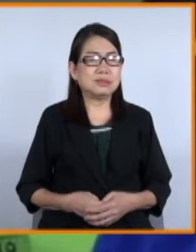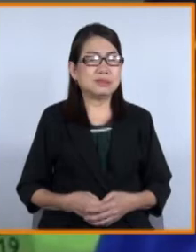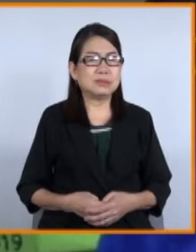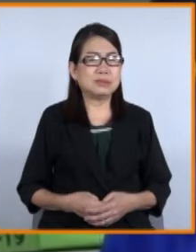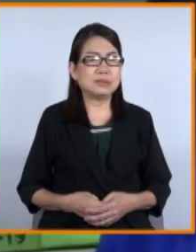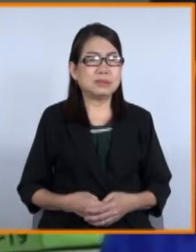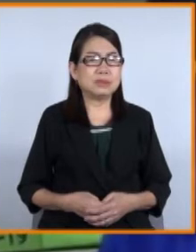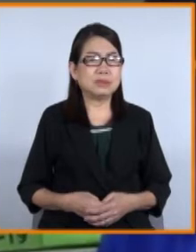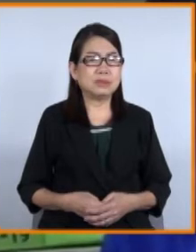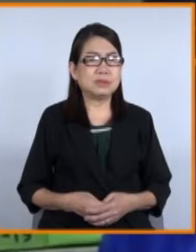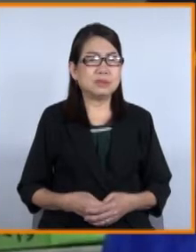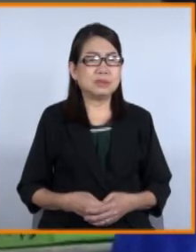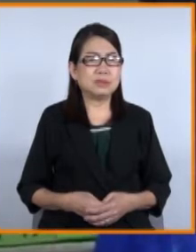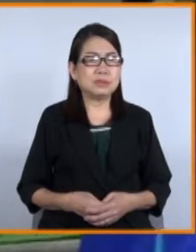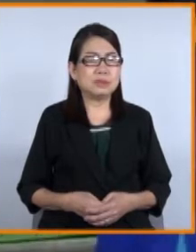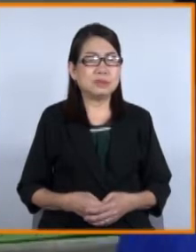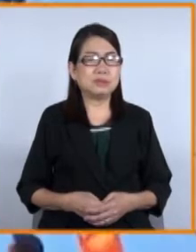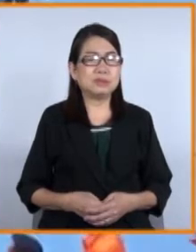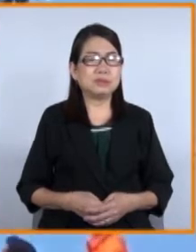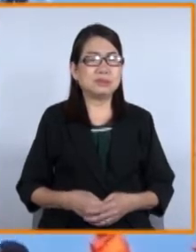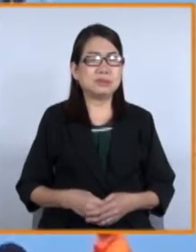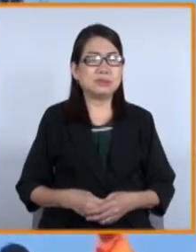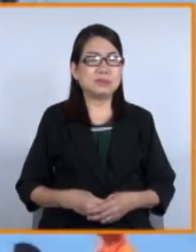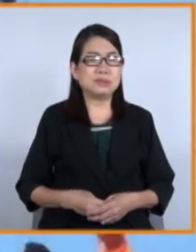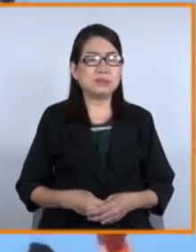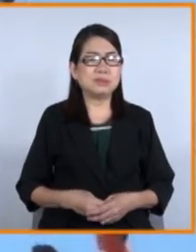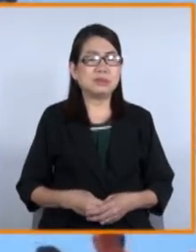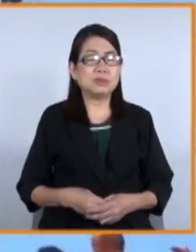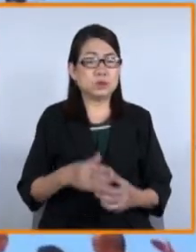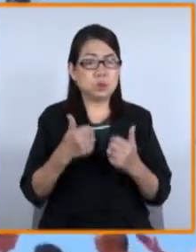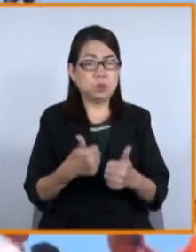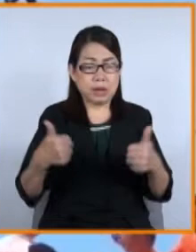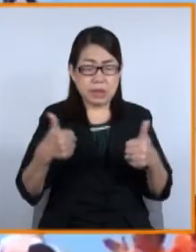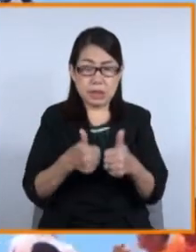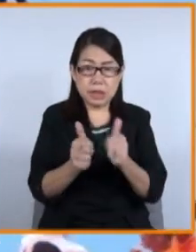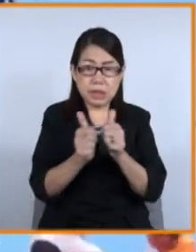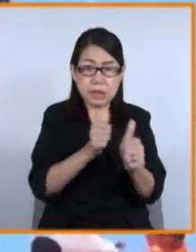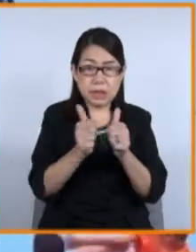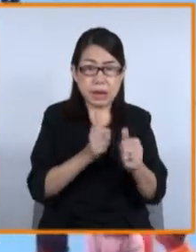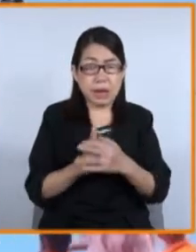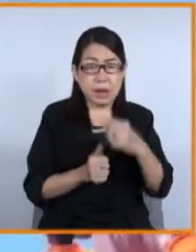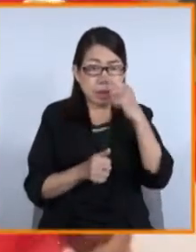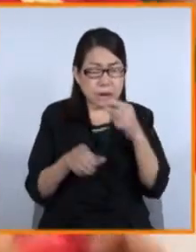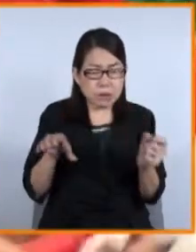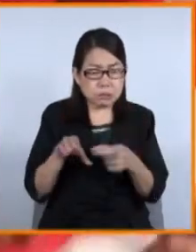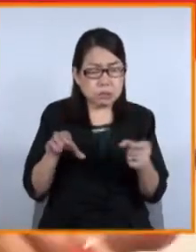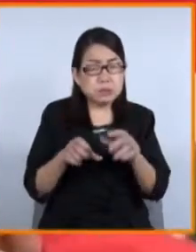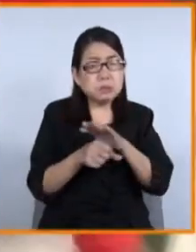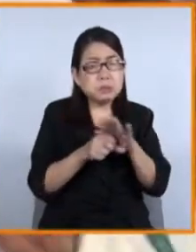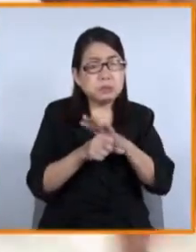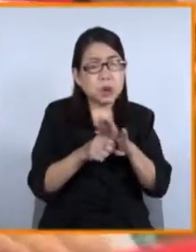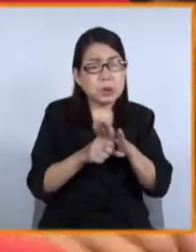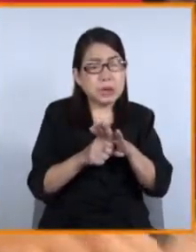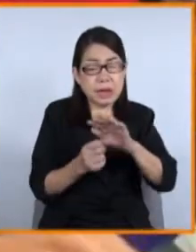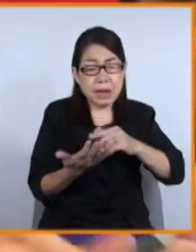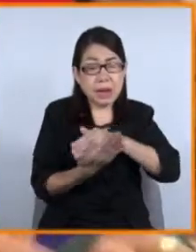cuando juego fútbol soccer con los amigos la utilizo para jugar เกมนี้แม้ว่าจะทำผลงานได้ไม่ดีนักในช่วงครึ่งแรก